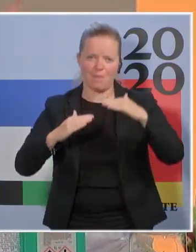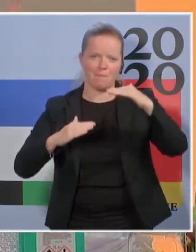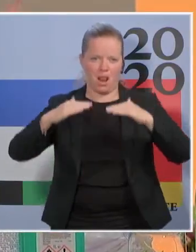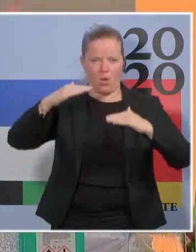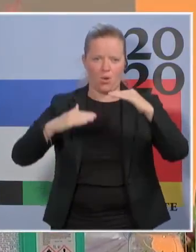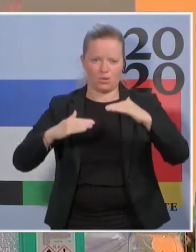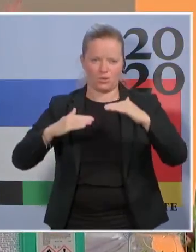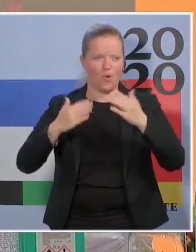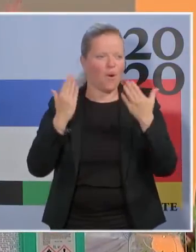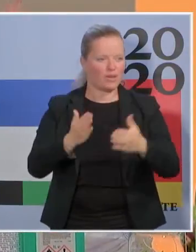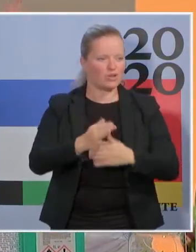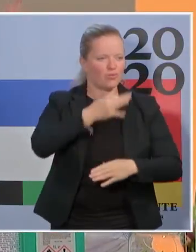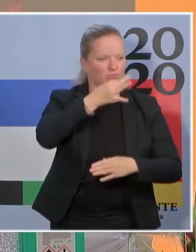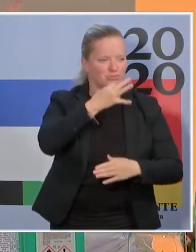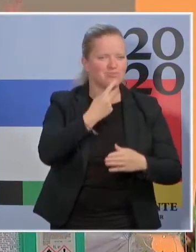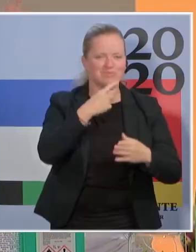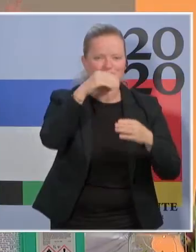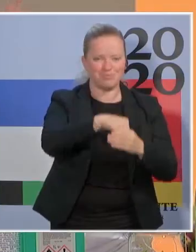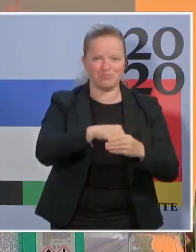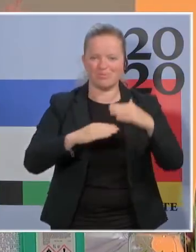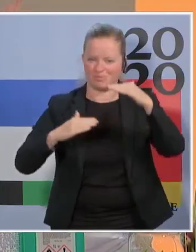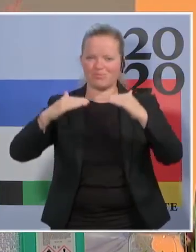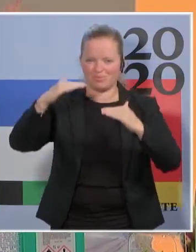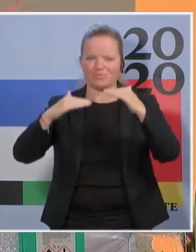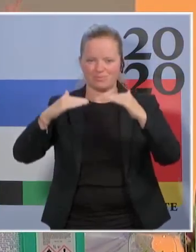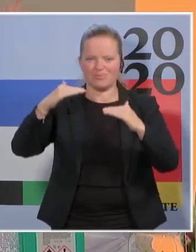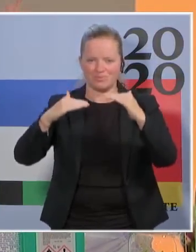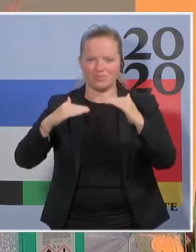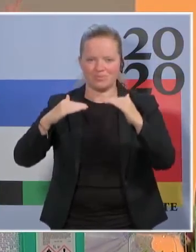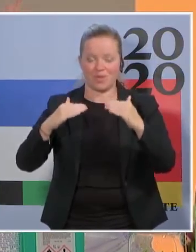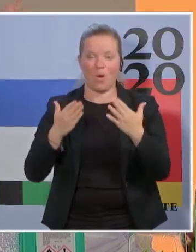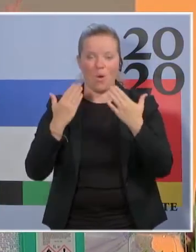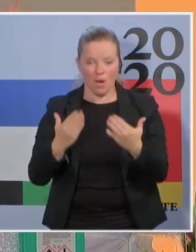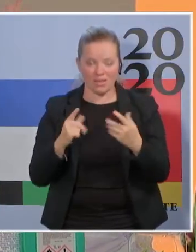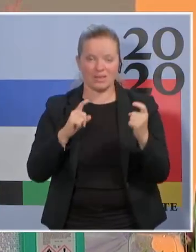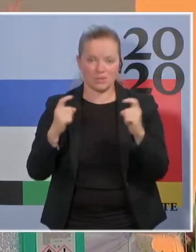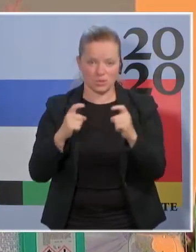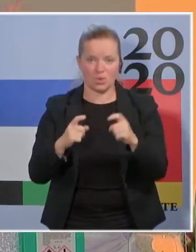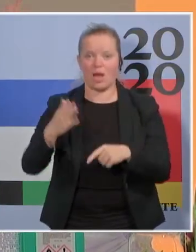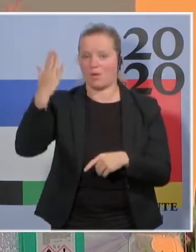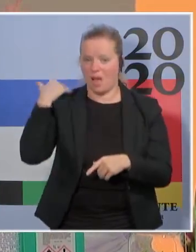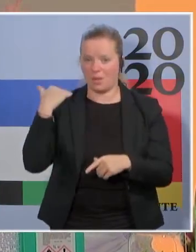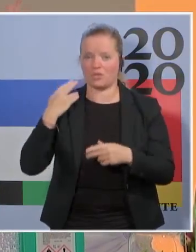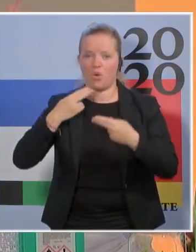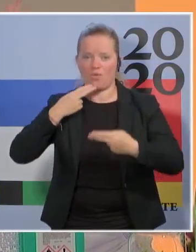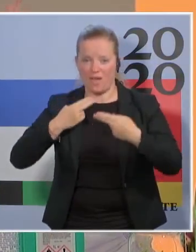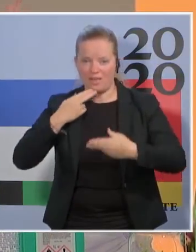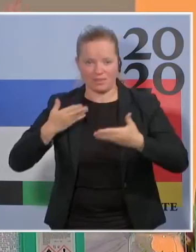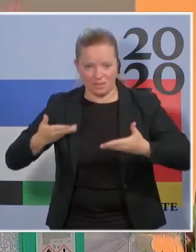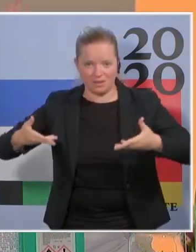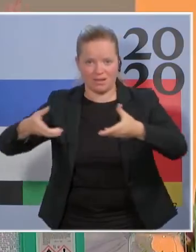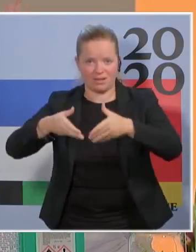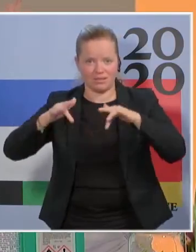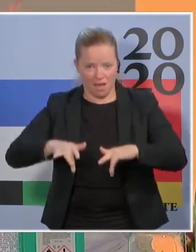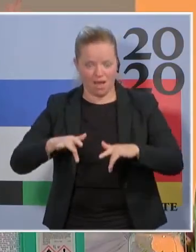nur damals die Diskussion, sondern es war auch die Diskussion im Konvent und immer wieder bis zum